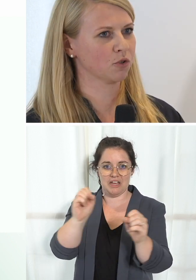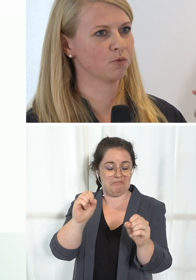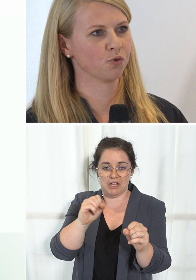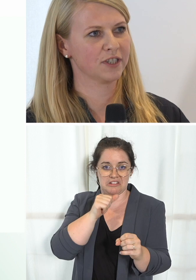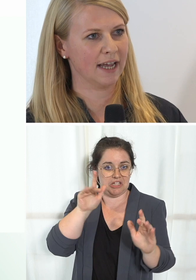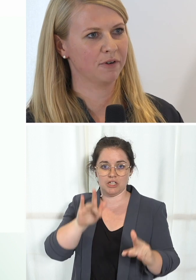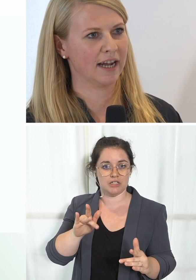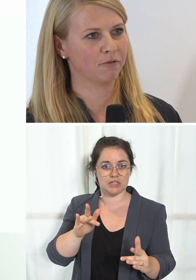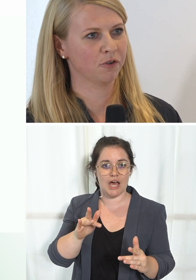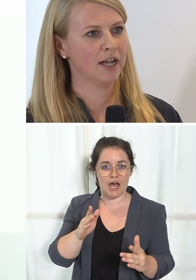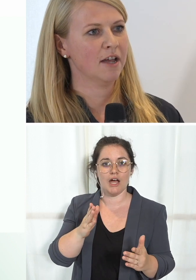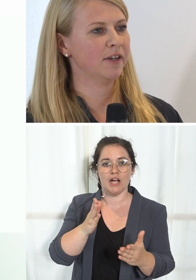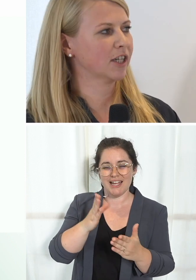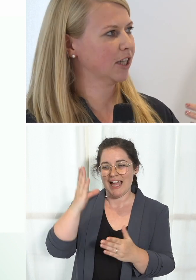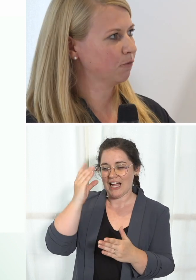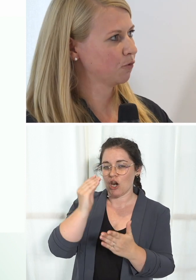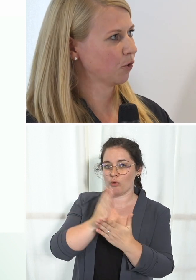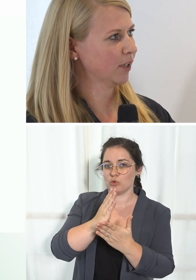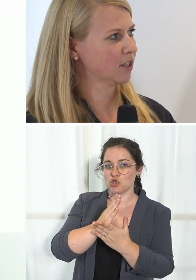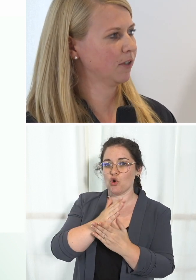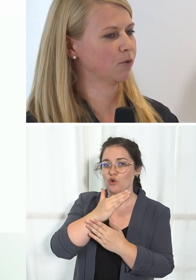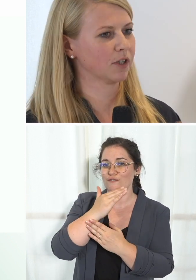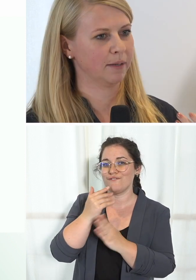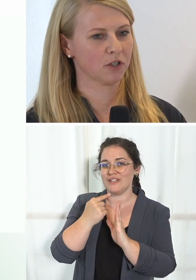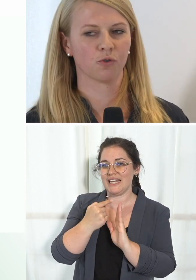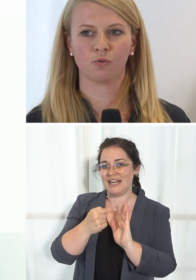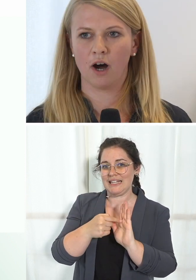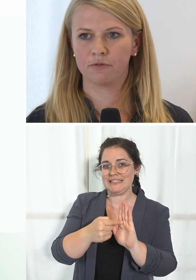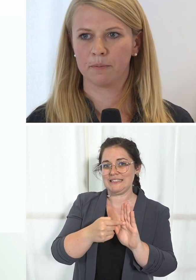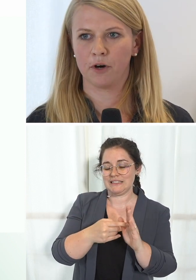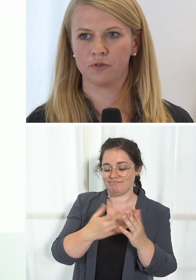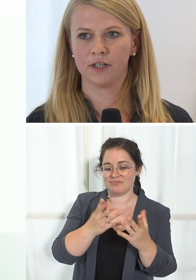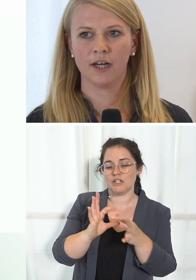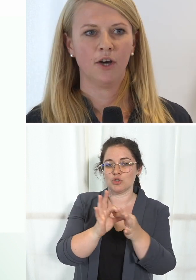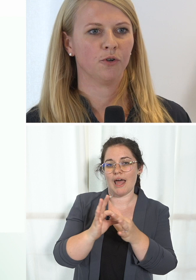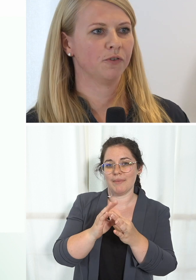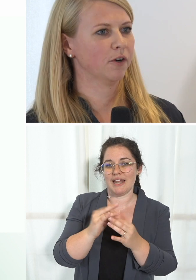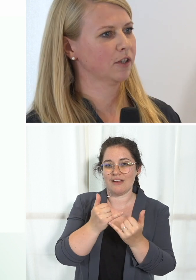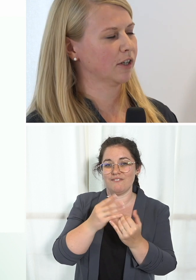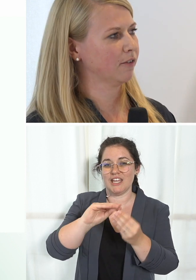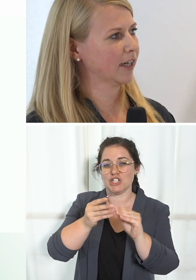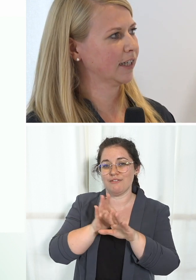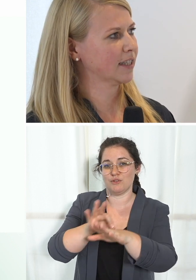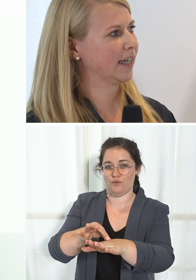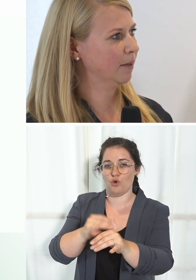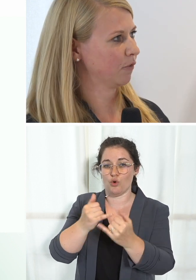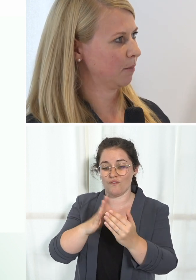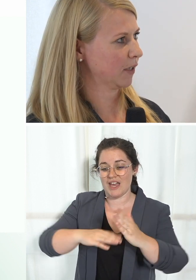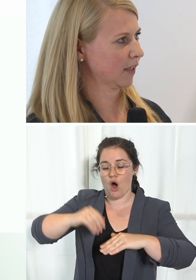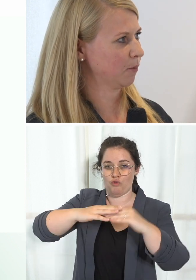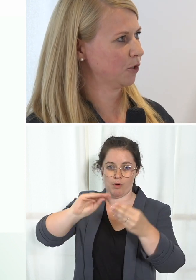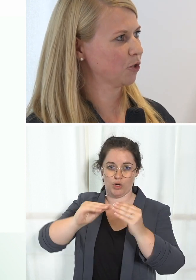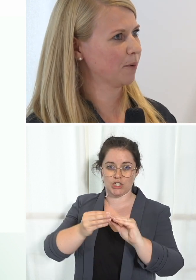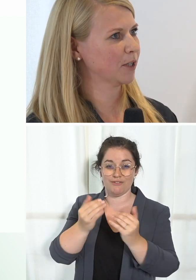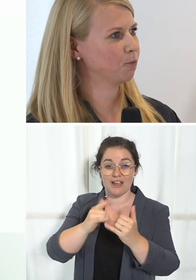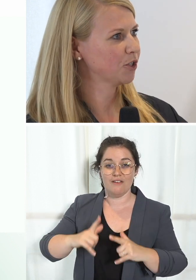glaube, das kommt schon sehr viel davon, wie die Geschäftsführung ist, wie die Unternehmensstruktur aufgebaut wird und wie halt dann auch wirklich das gelebt wird im